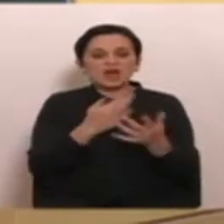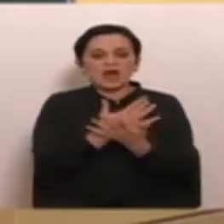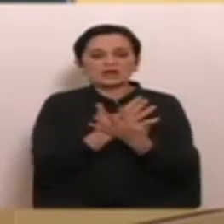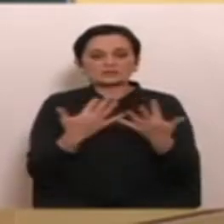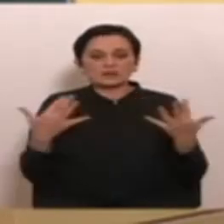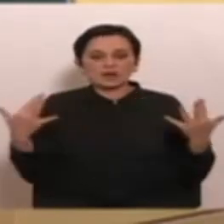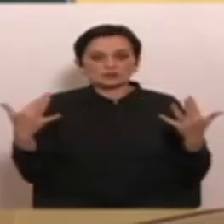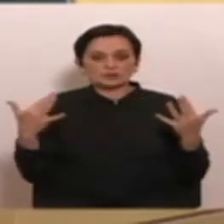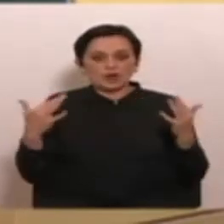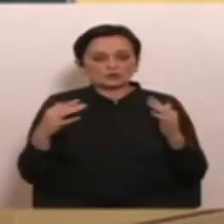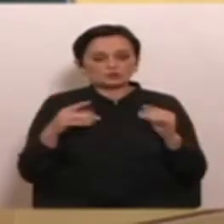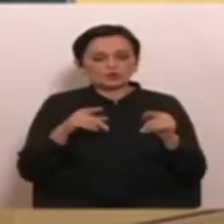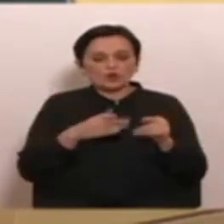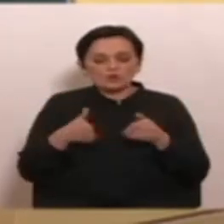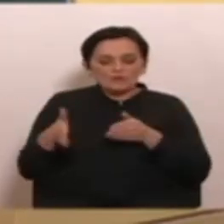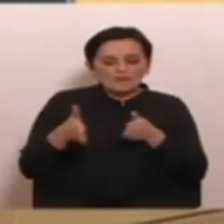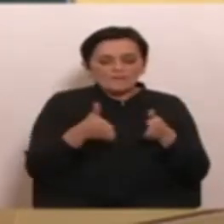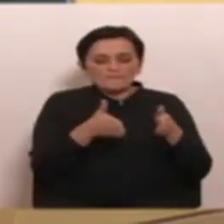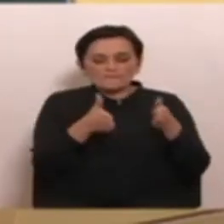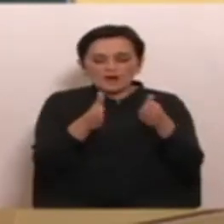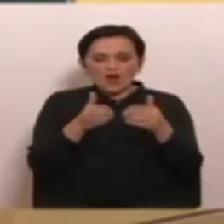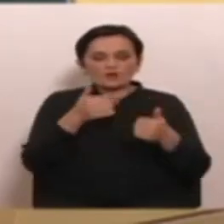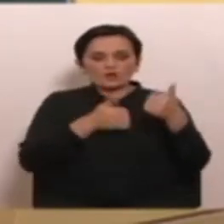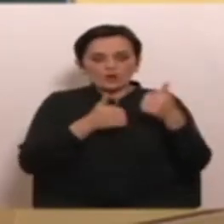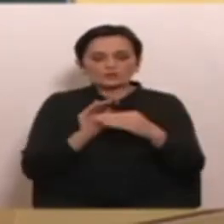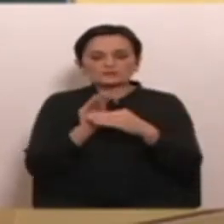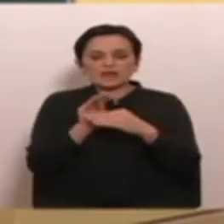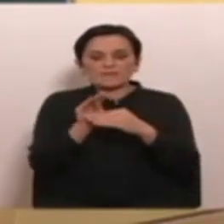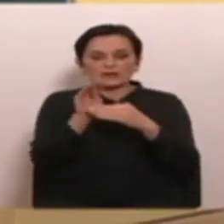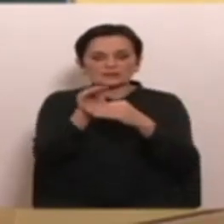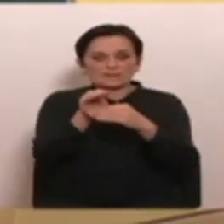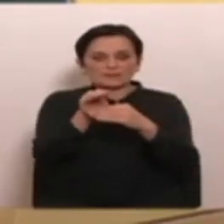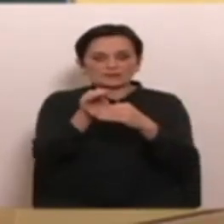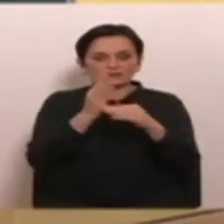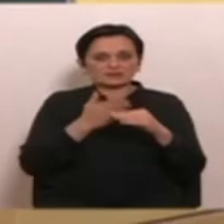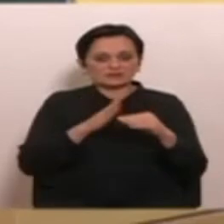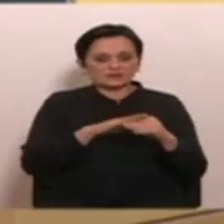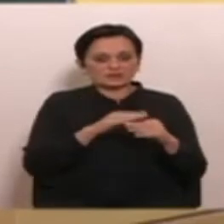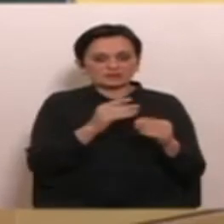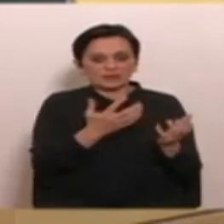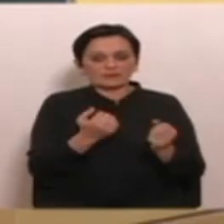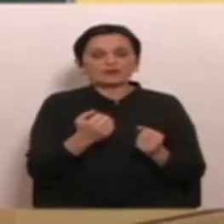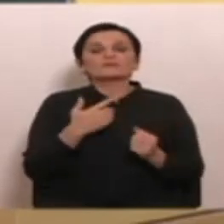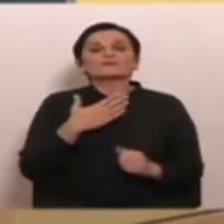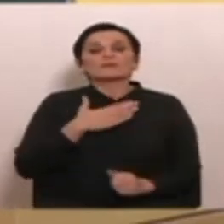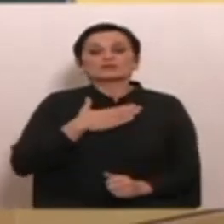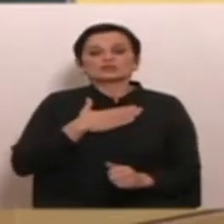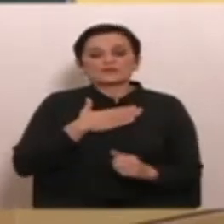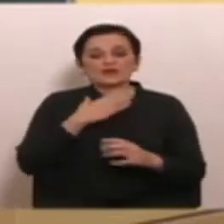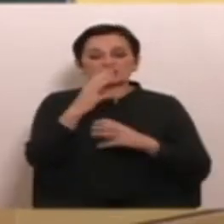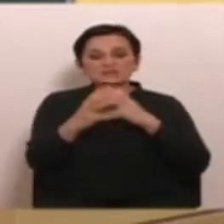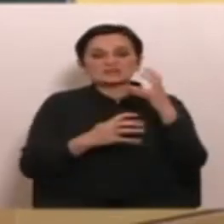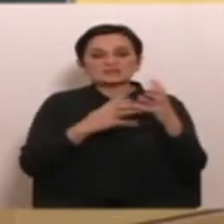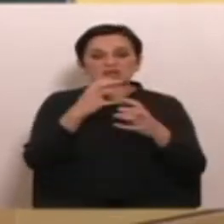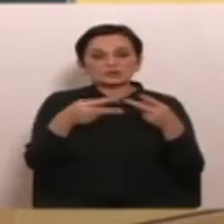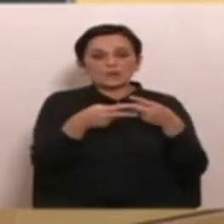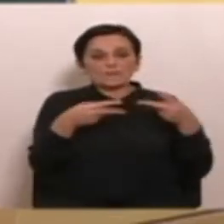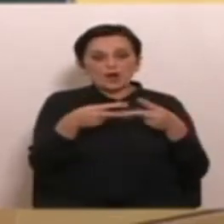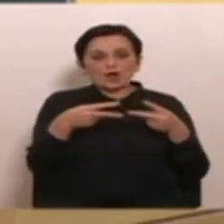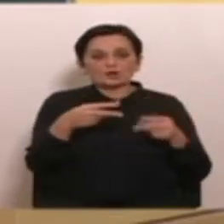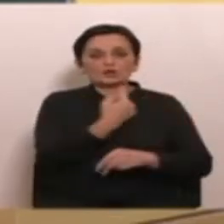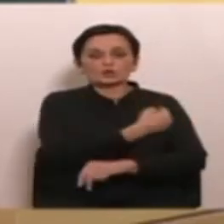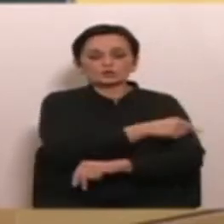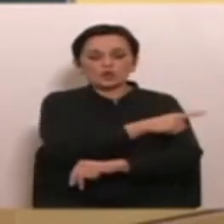კონკურენტუნარიანობის ამაღლებას და დამატებითი ტვირთების მოზიდვას. ამასთან, ჩვენი საერთაშორისო პარტნიორების და დონორების